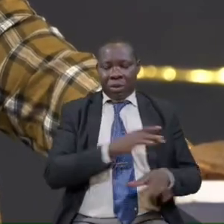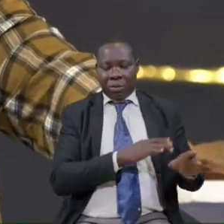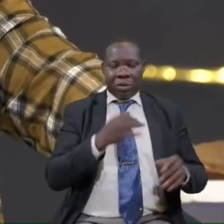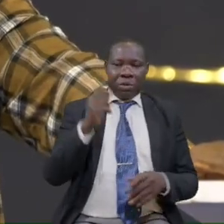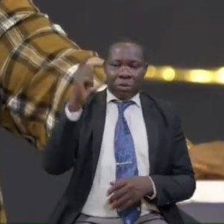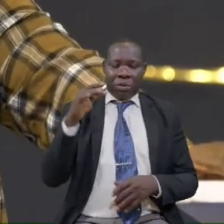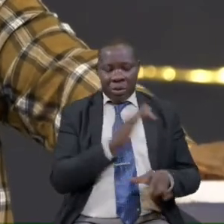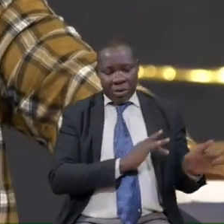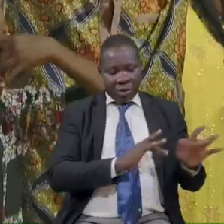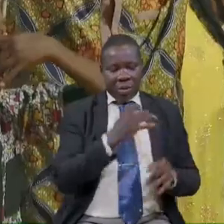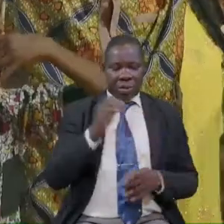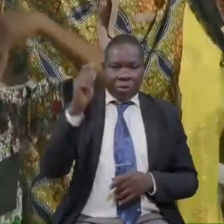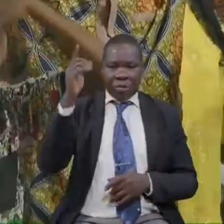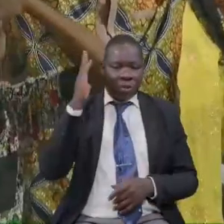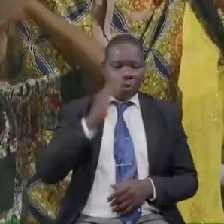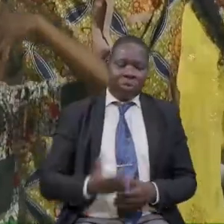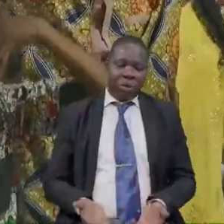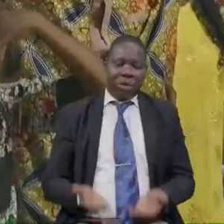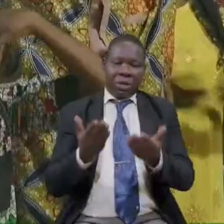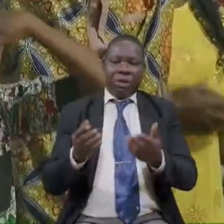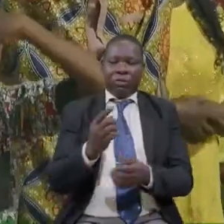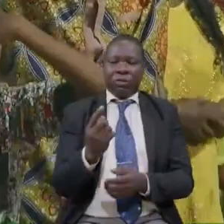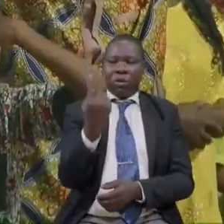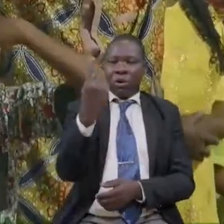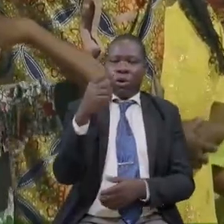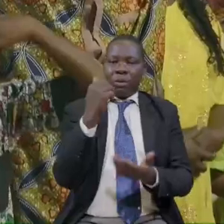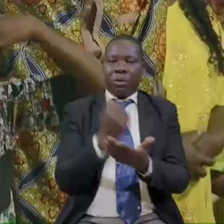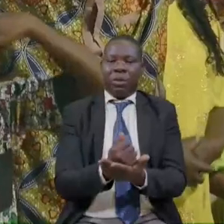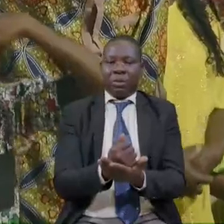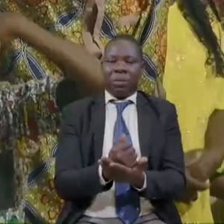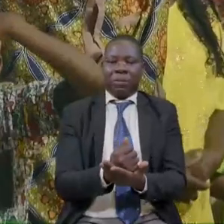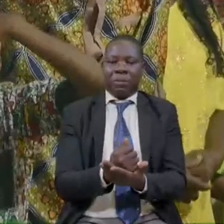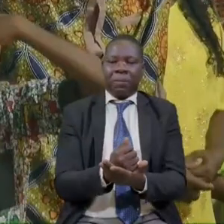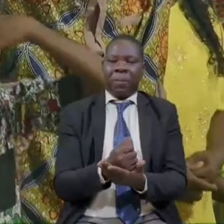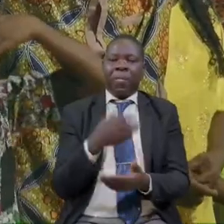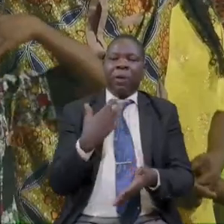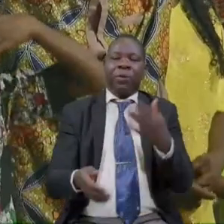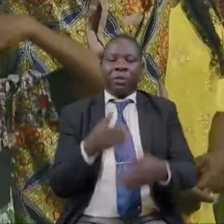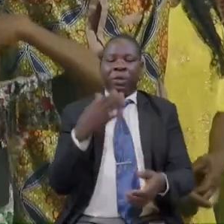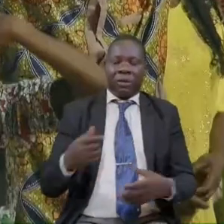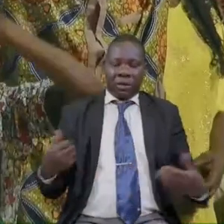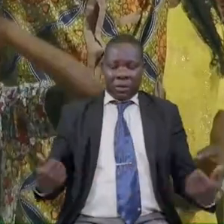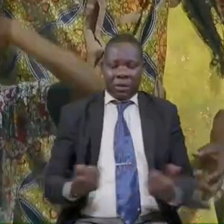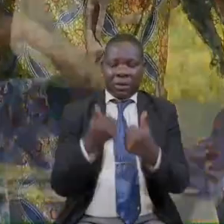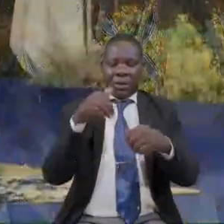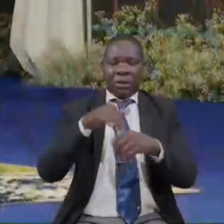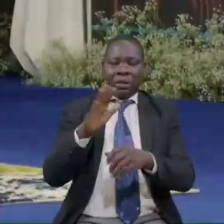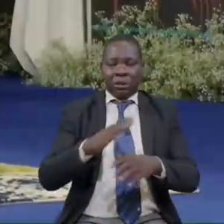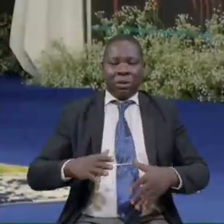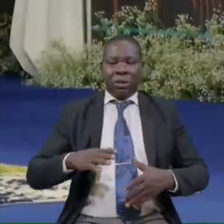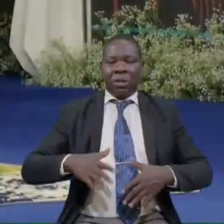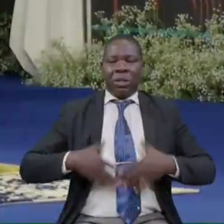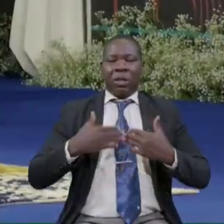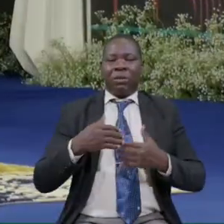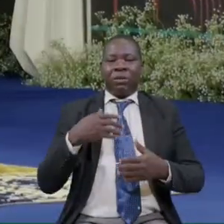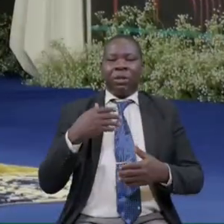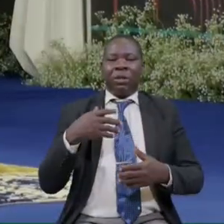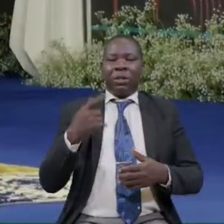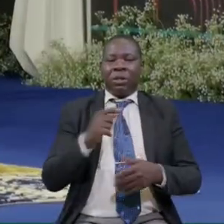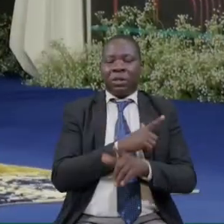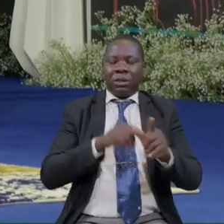la compassion de Dieu, tout cela va vous relever. Quels que soient les problèmes dans votre vie, le